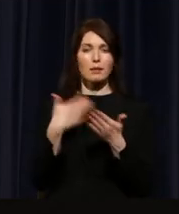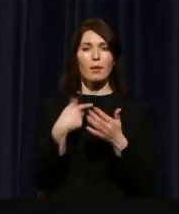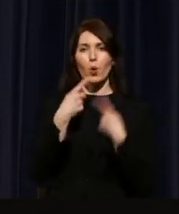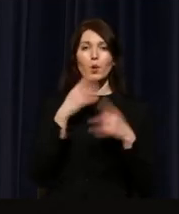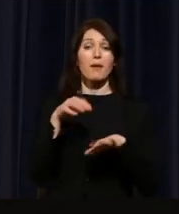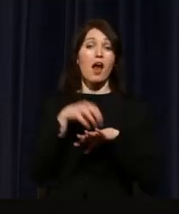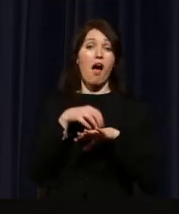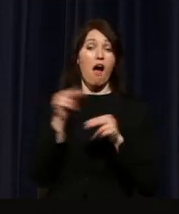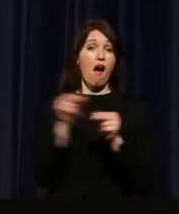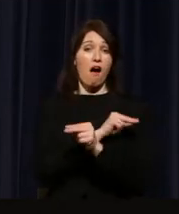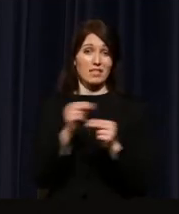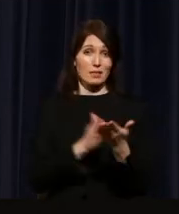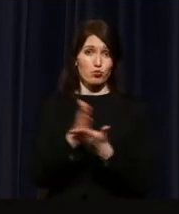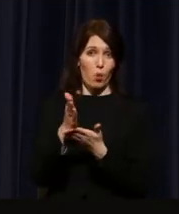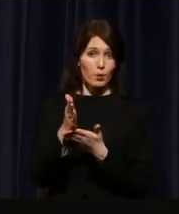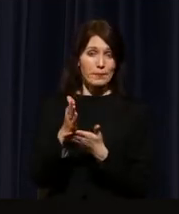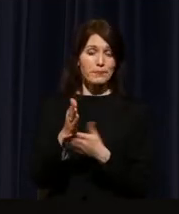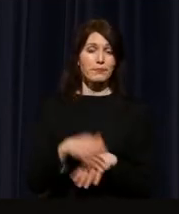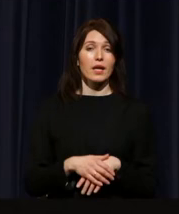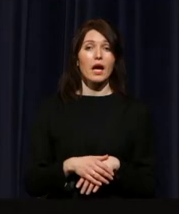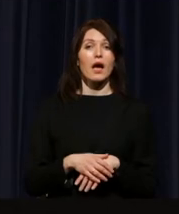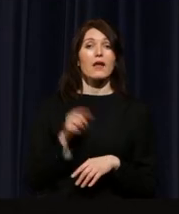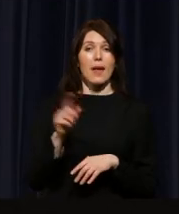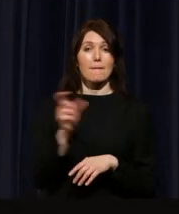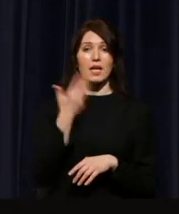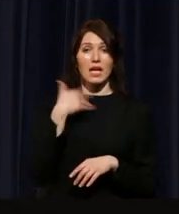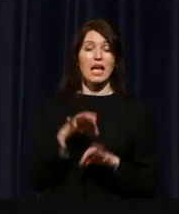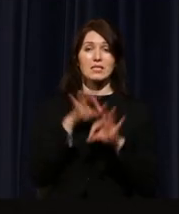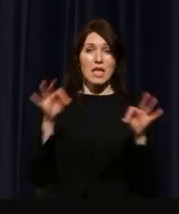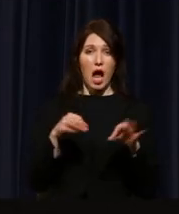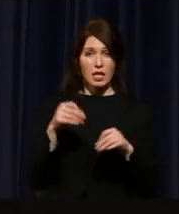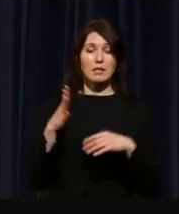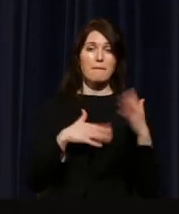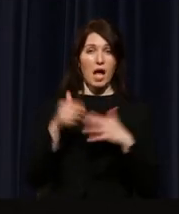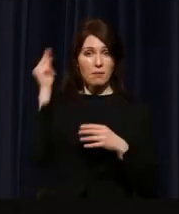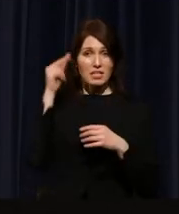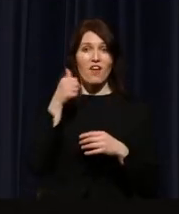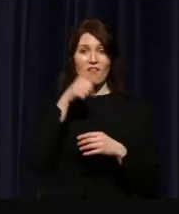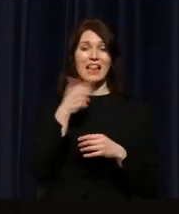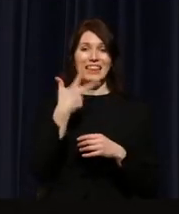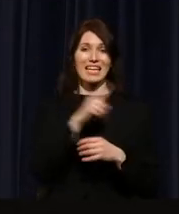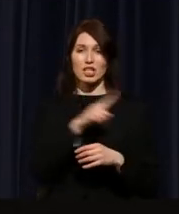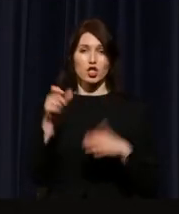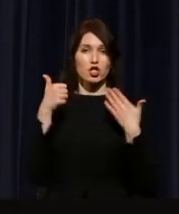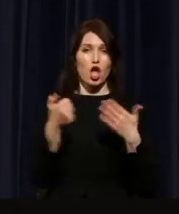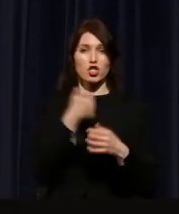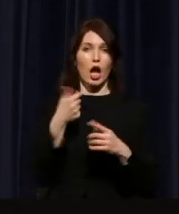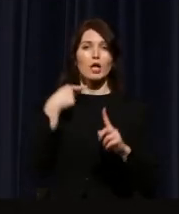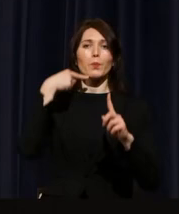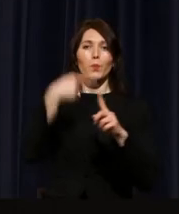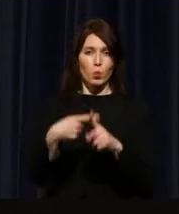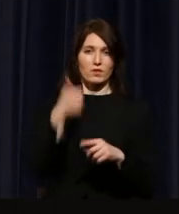par ārstniecību kā tādu. Un tajā brīdī, kad ir sākusi šī rezidentūra, tad jāatcerās, ka tie ir vēl 3 līdz 6 gadi, un, piemēram,